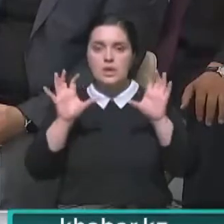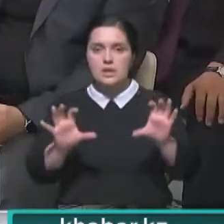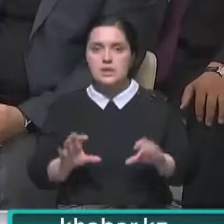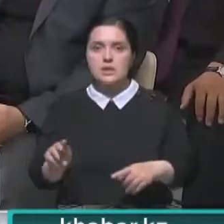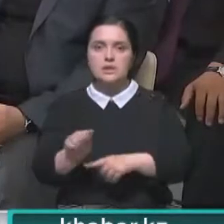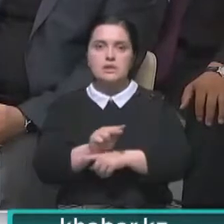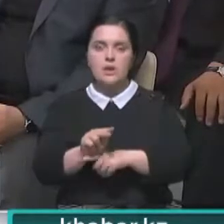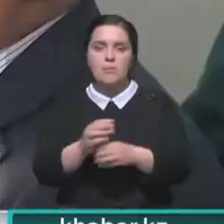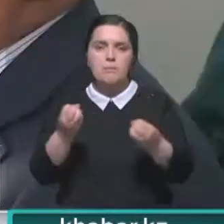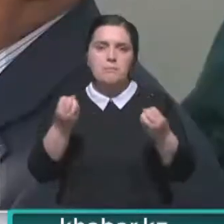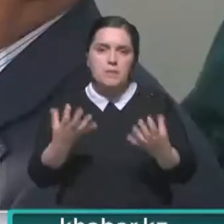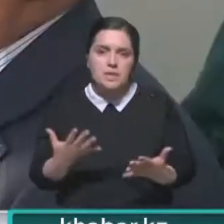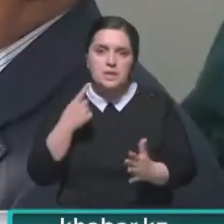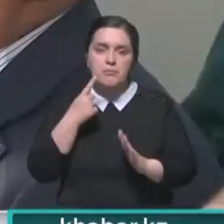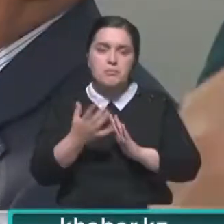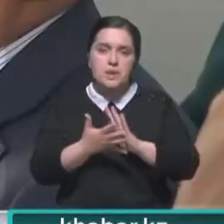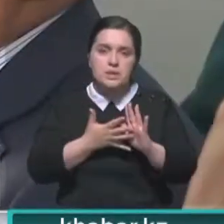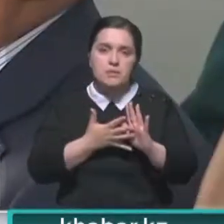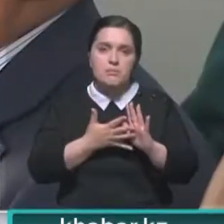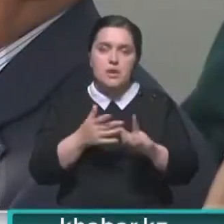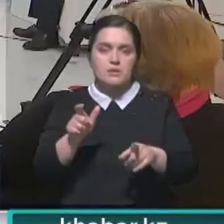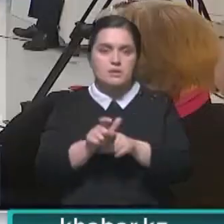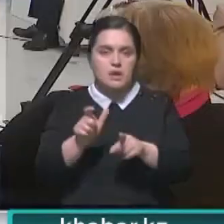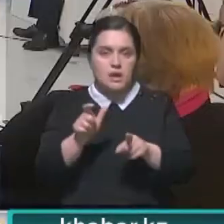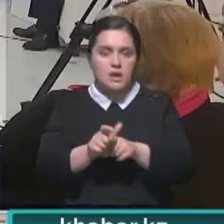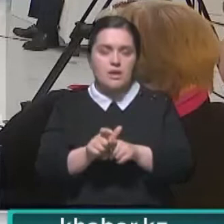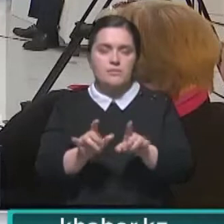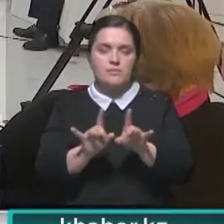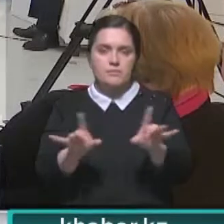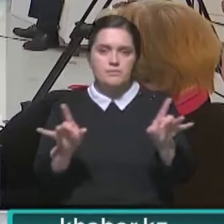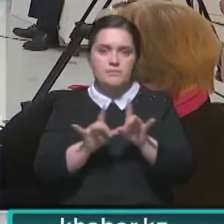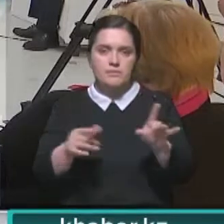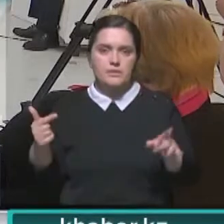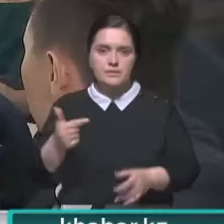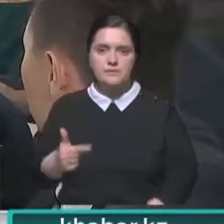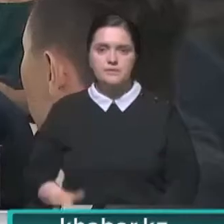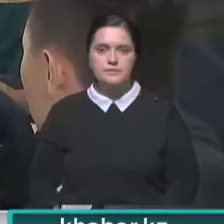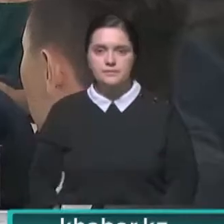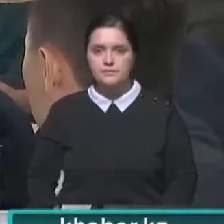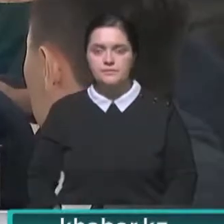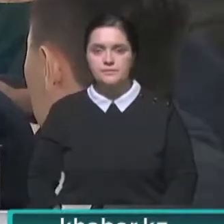по сути конституционных поправок простыми и понятными для граждан словами.